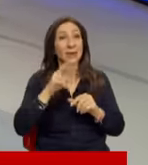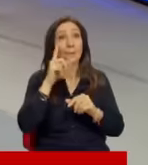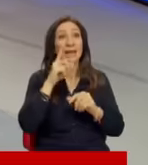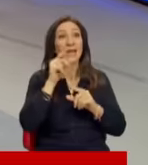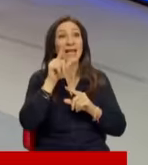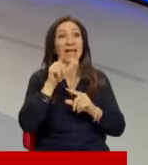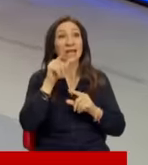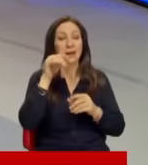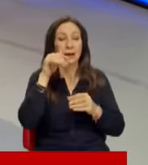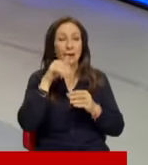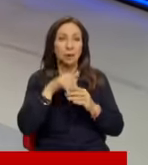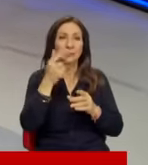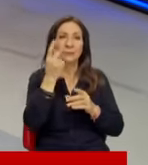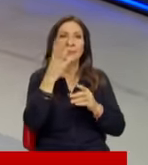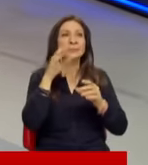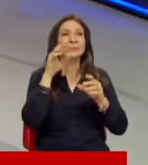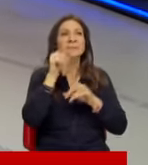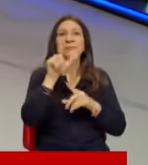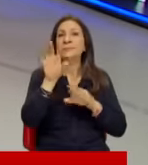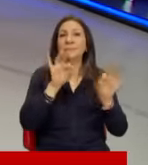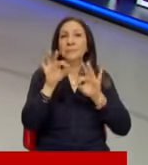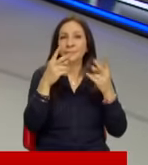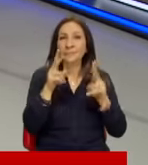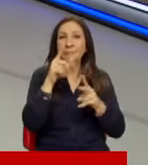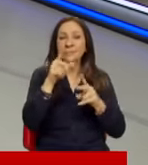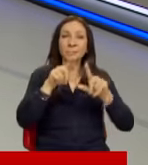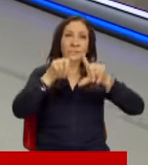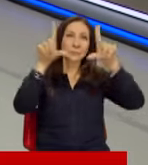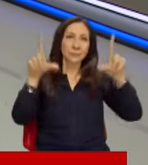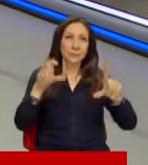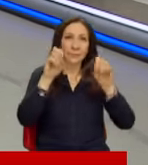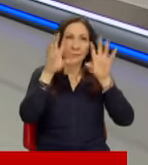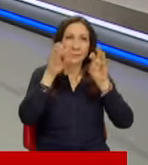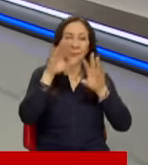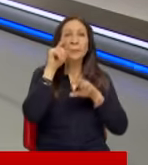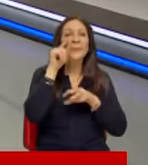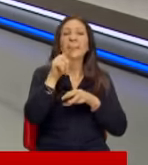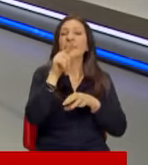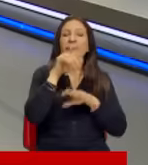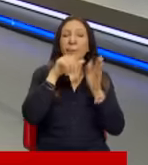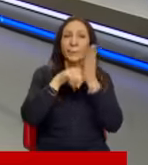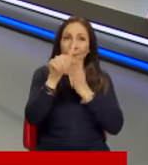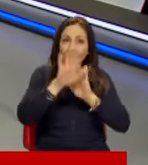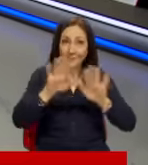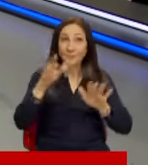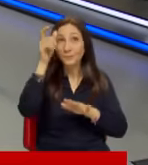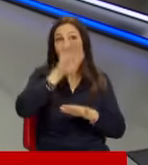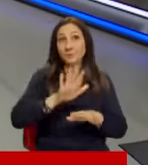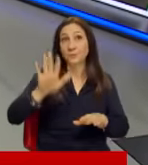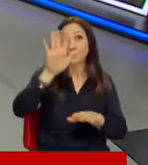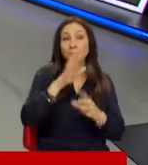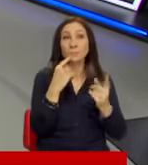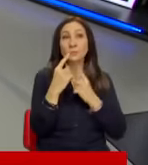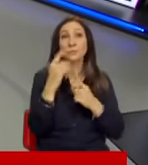il seçmeni de istiyorum ya da birkaç il seçebilirsin. Onlar da ekrana gelsin yansın. Yanıp sönen illeri tamamlayalım. Türkiye genelini